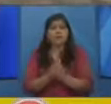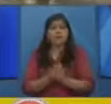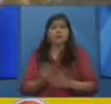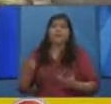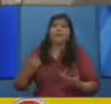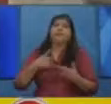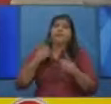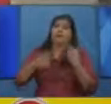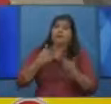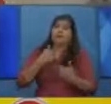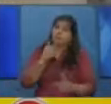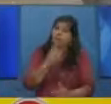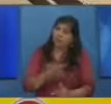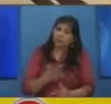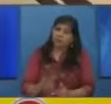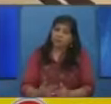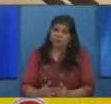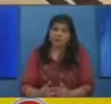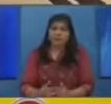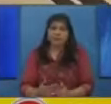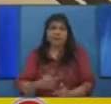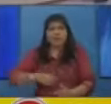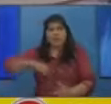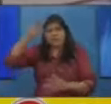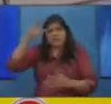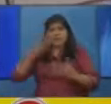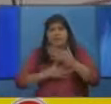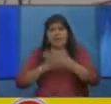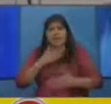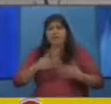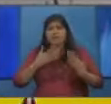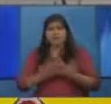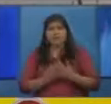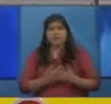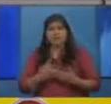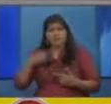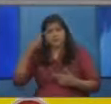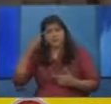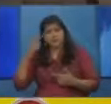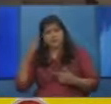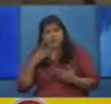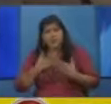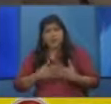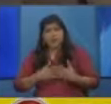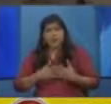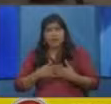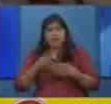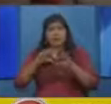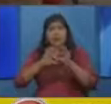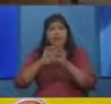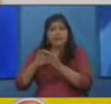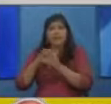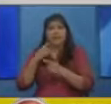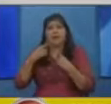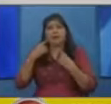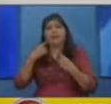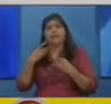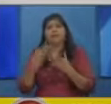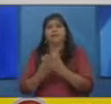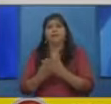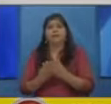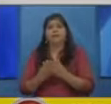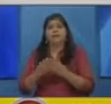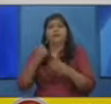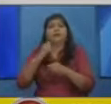अक्सर हमारे यहाँ लोग कहते हैं, स्नान करते समय पवित्र भाव से एकता का मंत्र ही बोलते हैं। गंगे